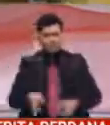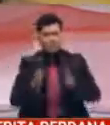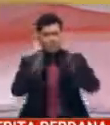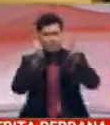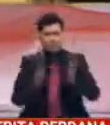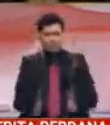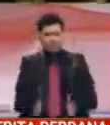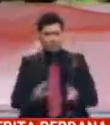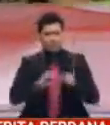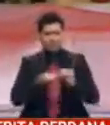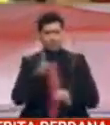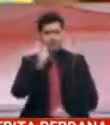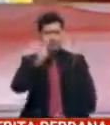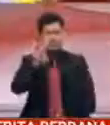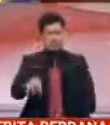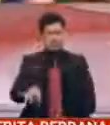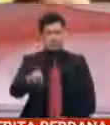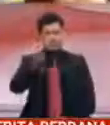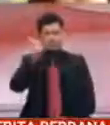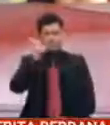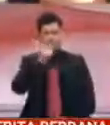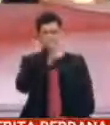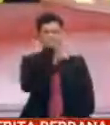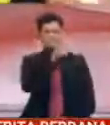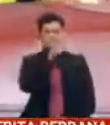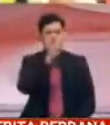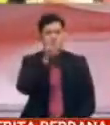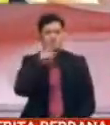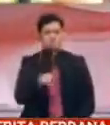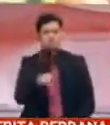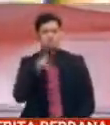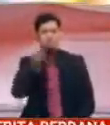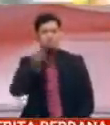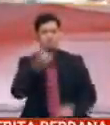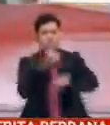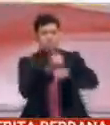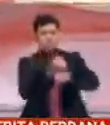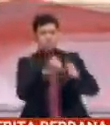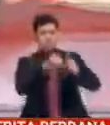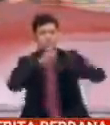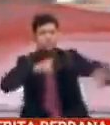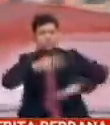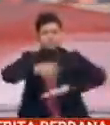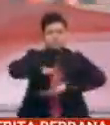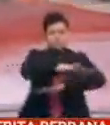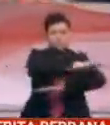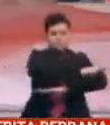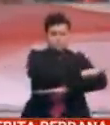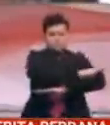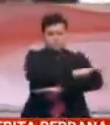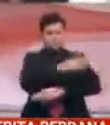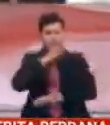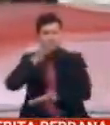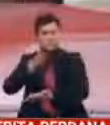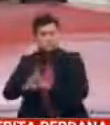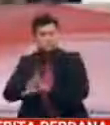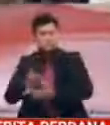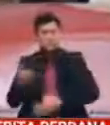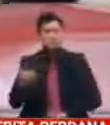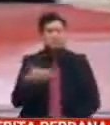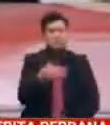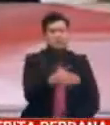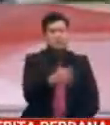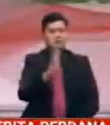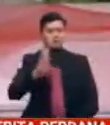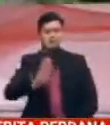mangsa ke-7 ditemukan pada corak 30761 batu notika jari Jati perikanan ke mesin pacu pada pukul